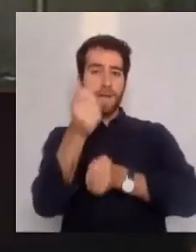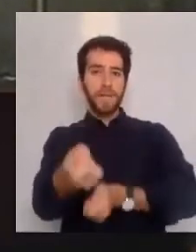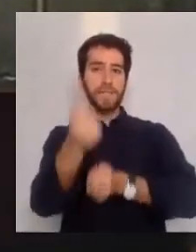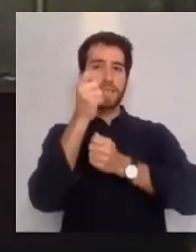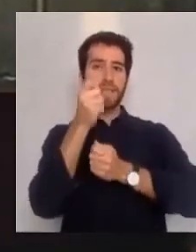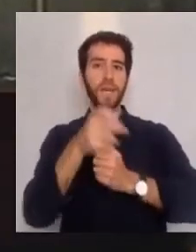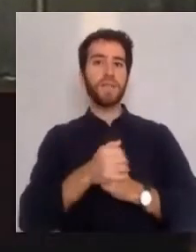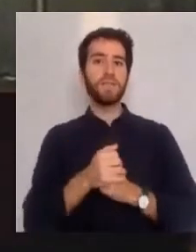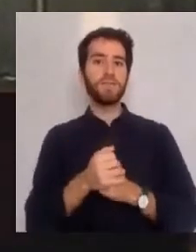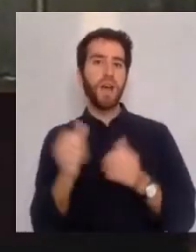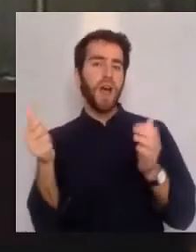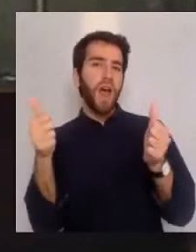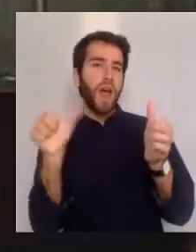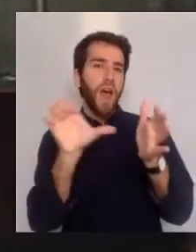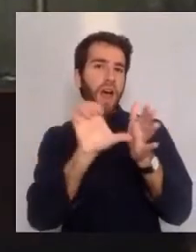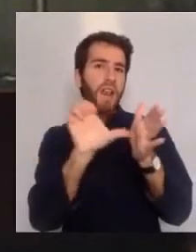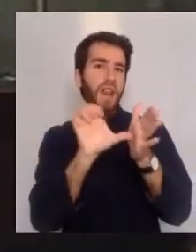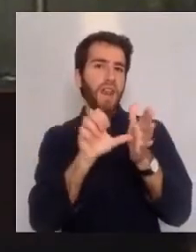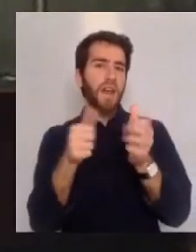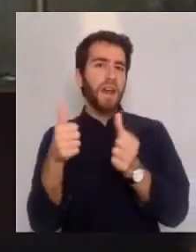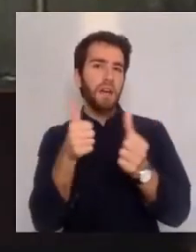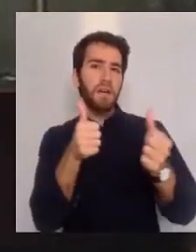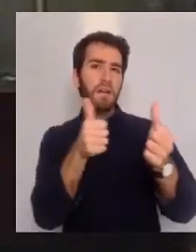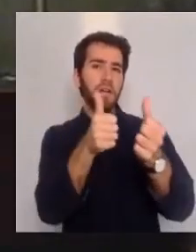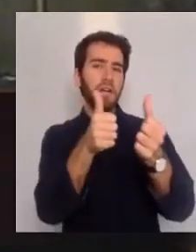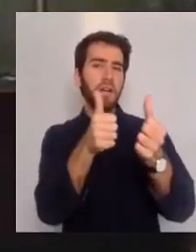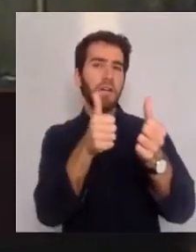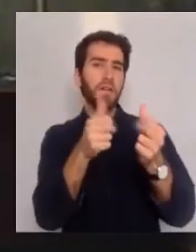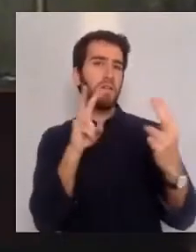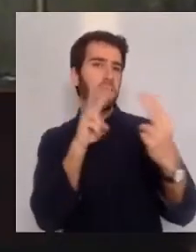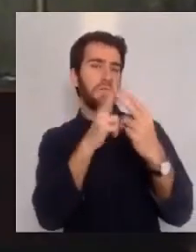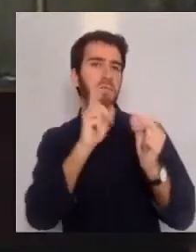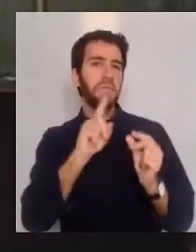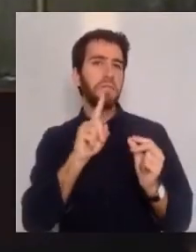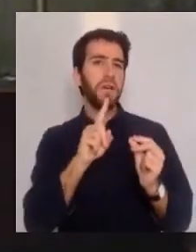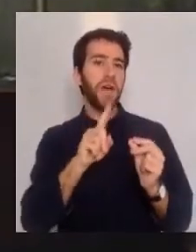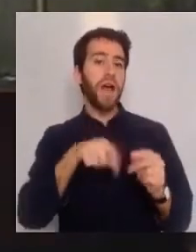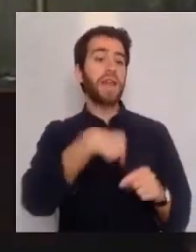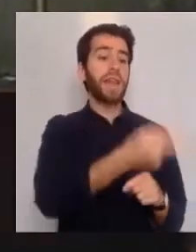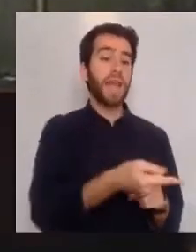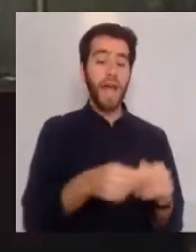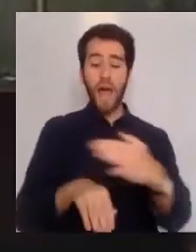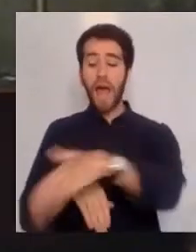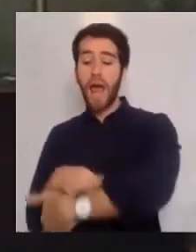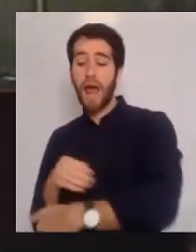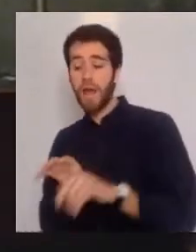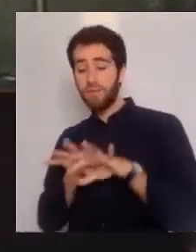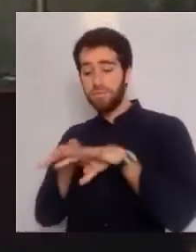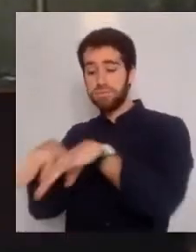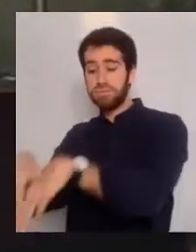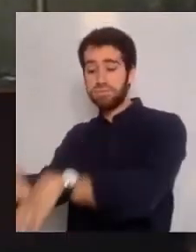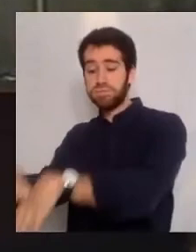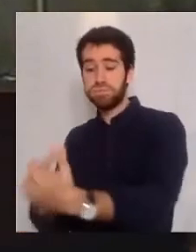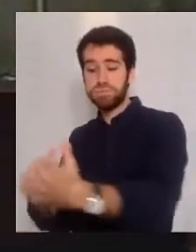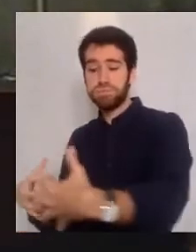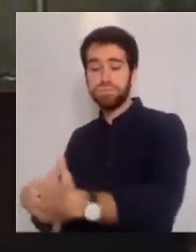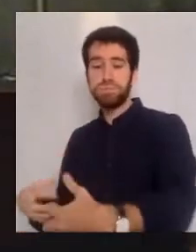desconegut que des de la riba els diu: «Tireu la xarxa a la dreta de la barca i trobareu peix».